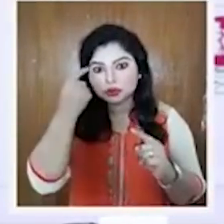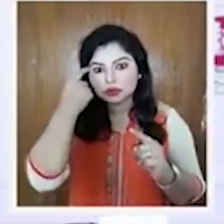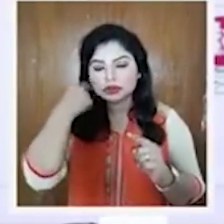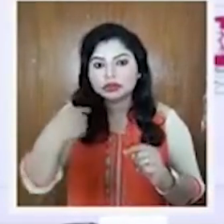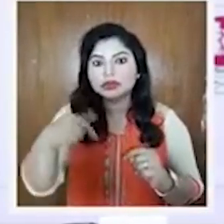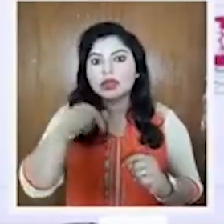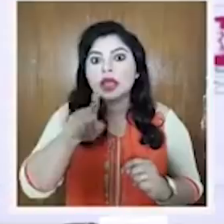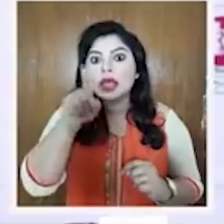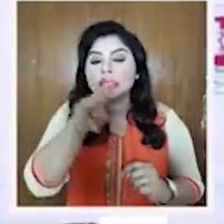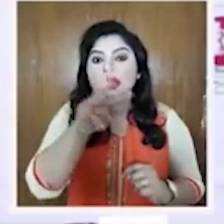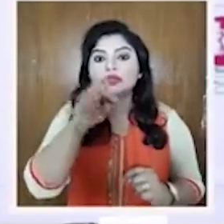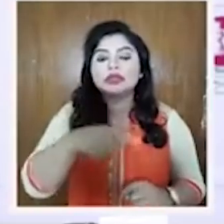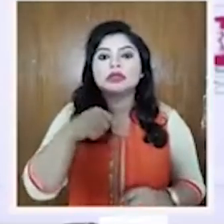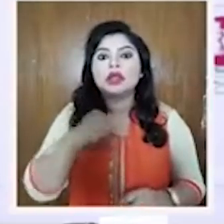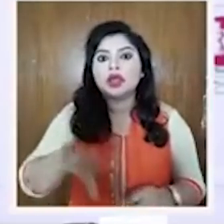46.19%।